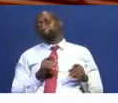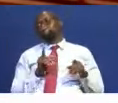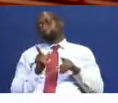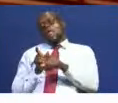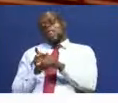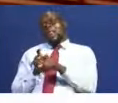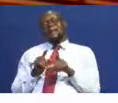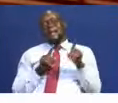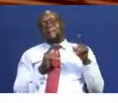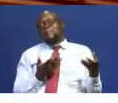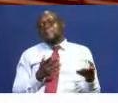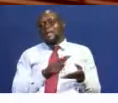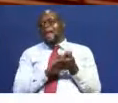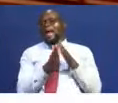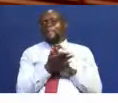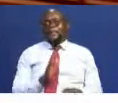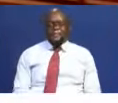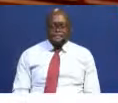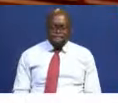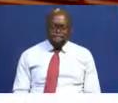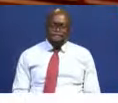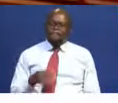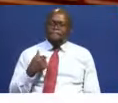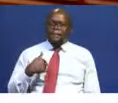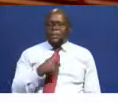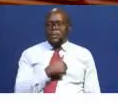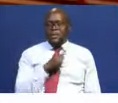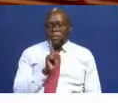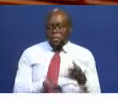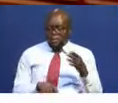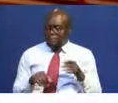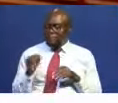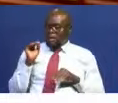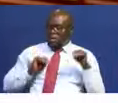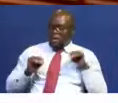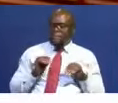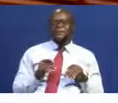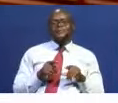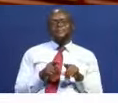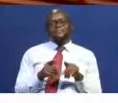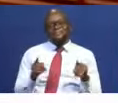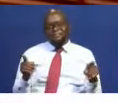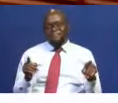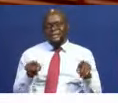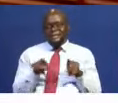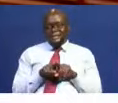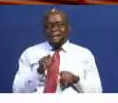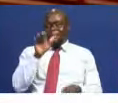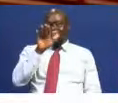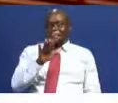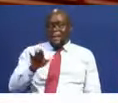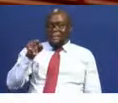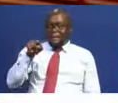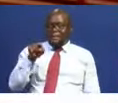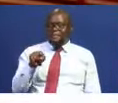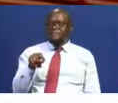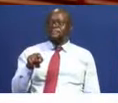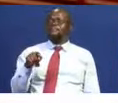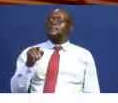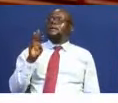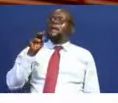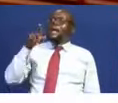Inakuwa wao ndio sacrificing God. Kwa hivyo mheshimiwa Speaker, huu ufisadi pia hata hapa bunge.